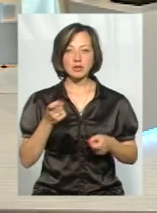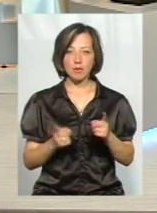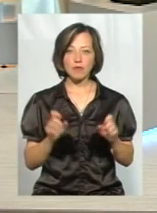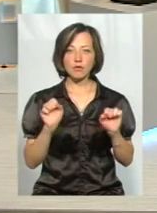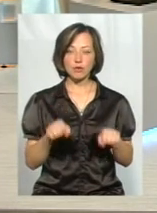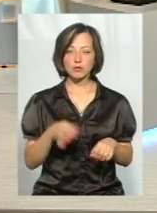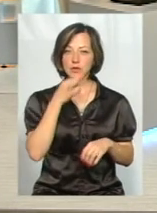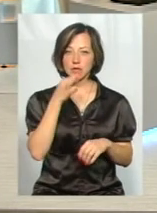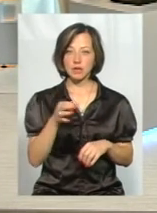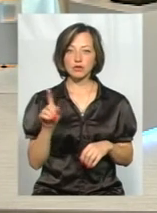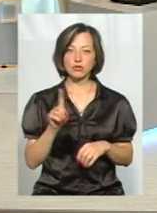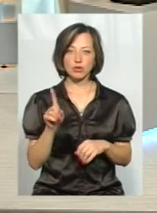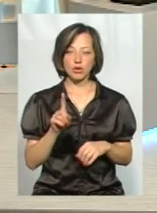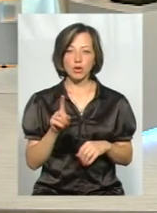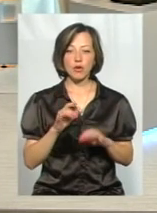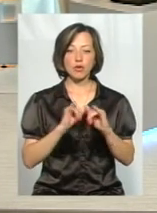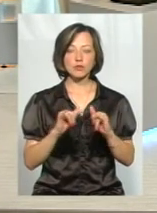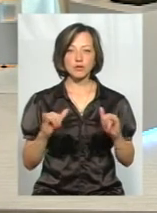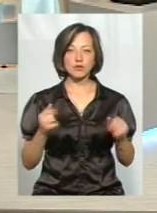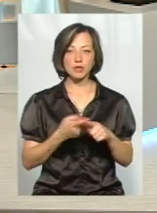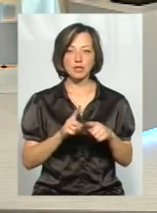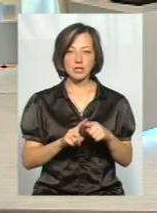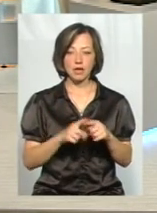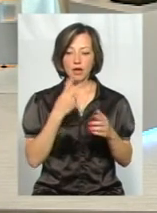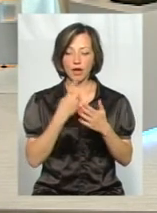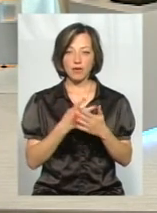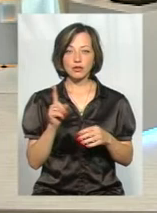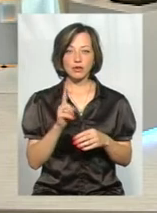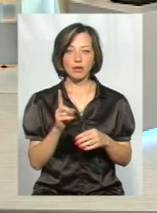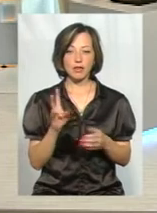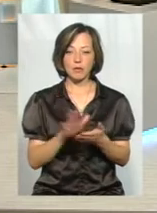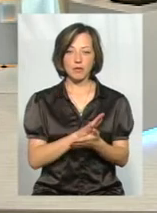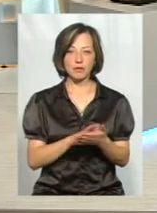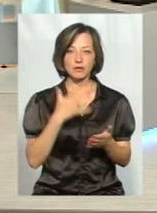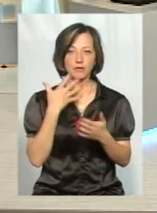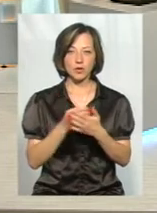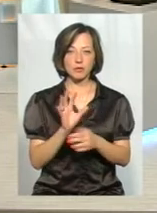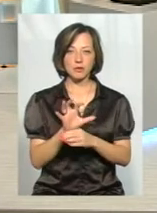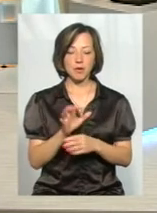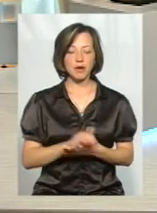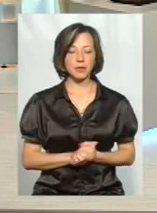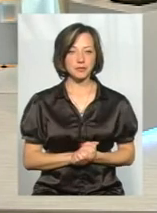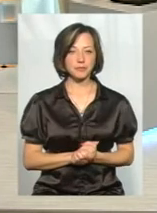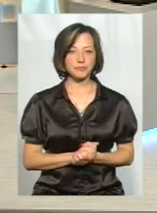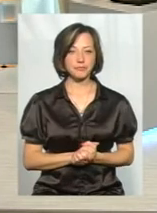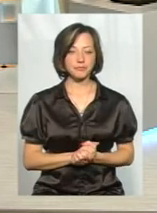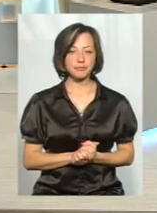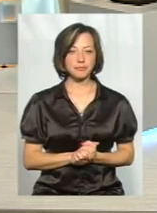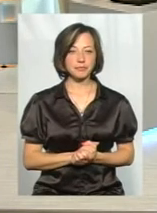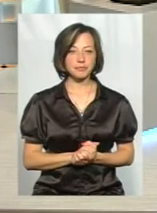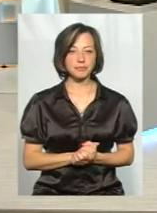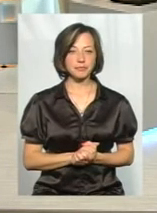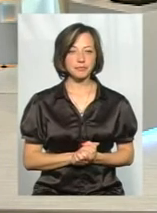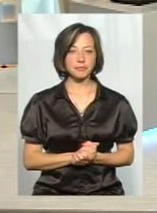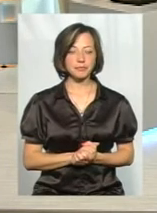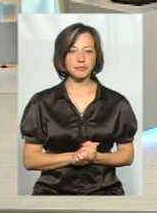можемо констатувати, що досить розповсюджене це явище, що не прибираються своїми вихованцями. Ну, пробуємо